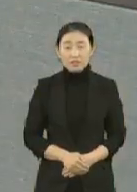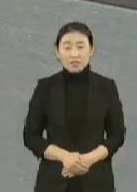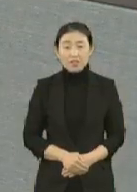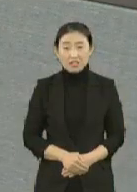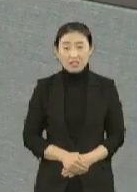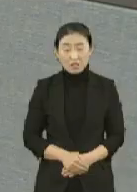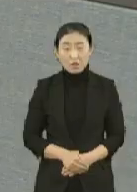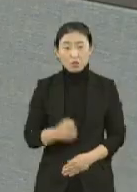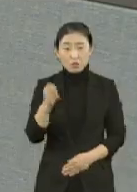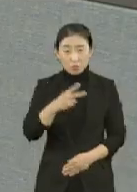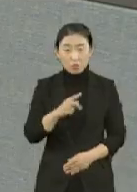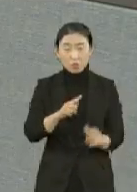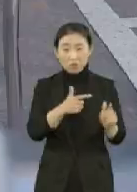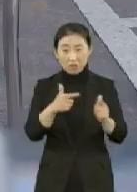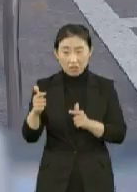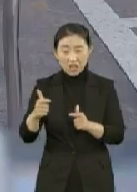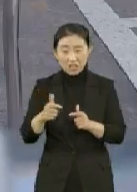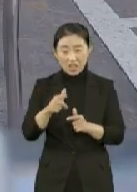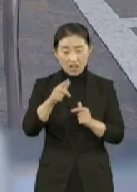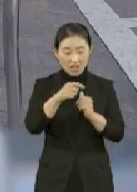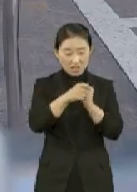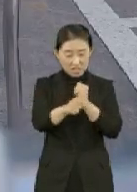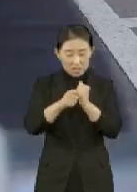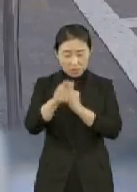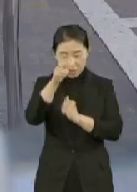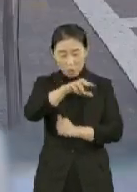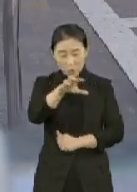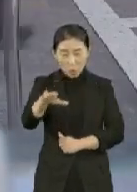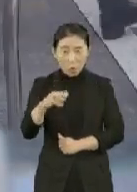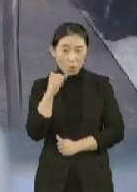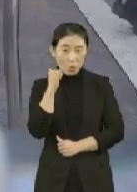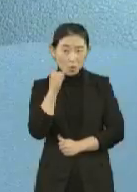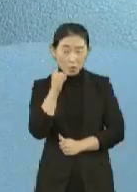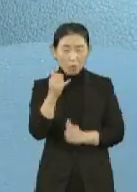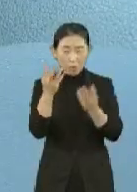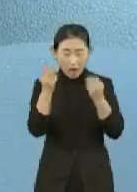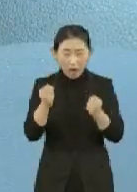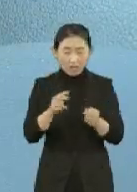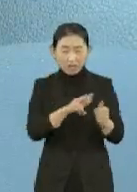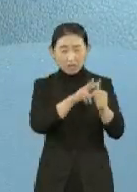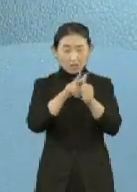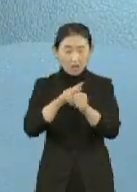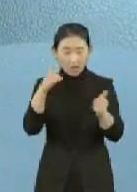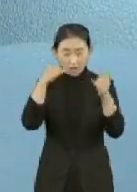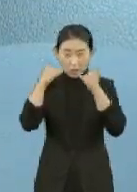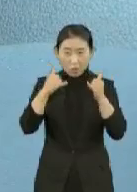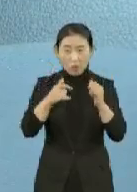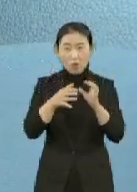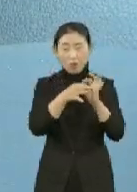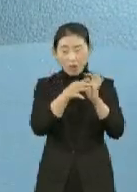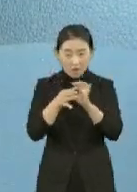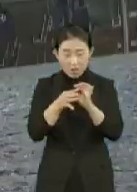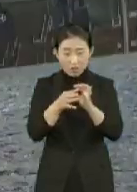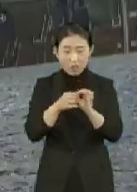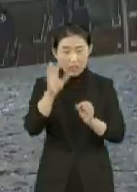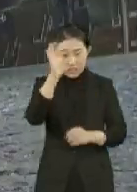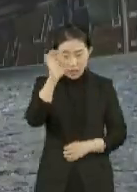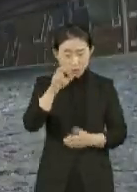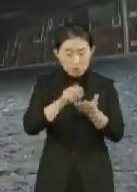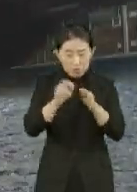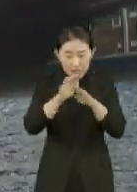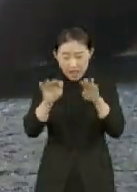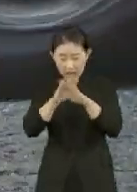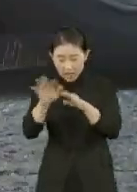때론 상황실뿐 아니라 여러 지구대로 접수되는 신고까지 파편화된 수많은 정보 속에서 연관 신고를 찾고 문제